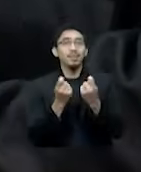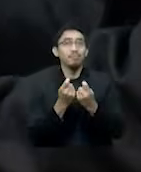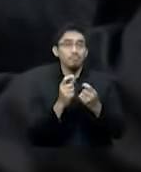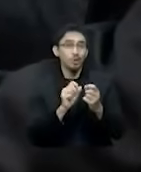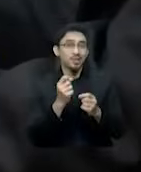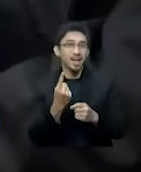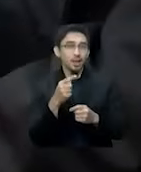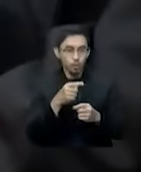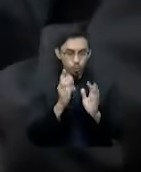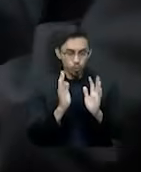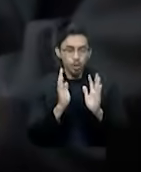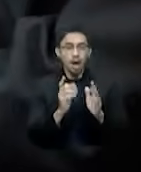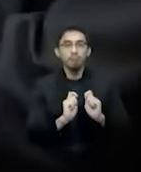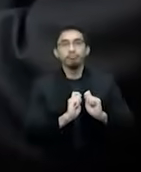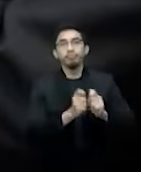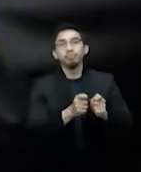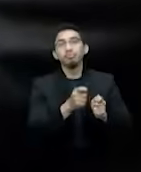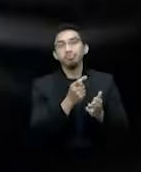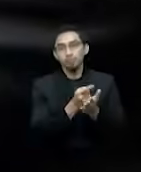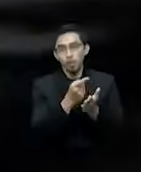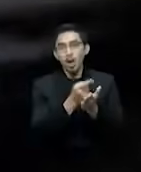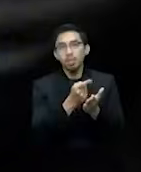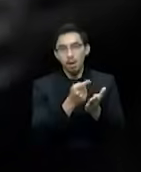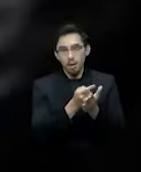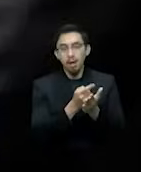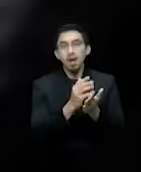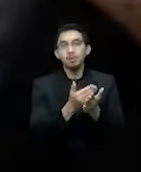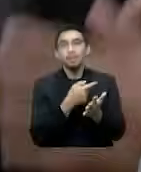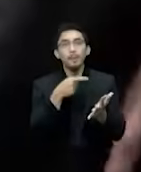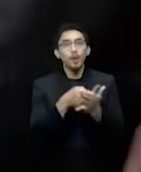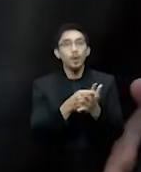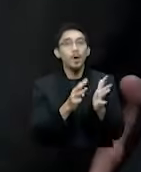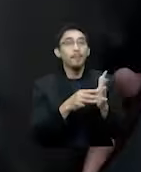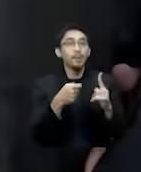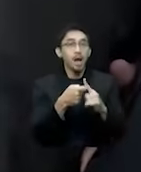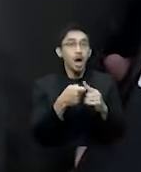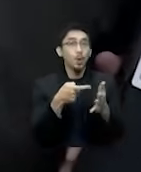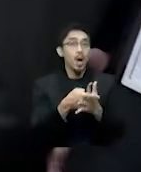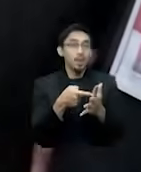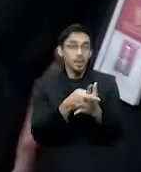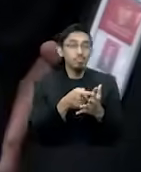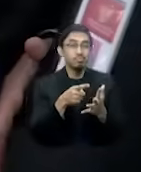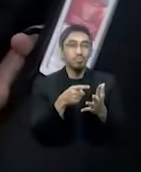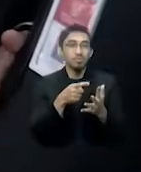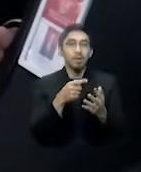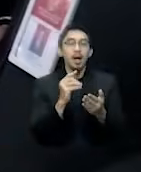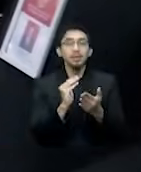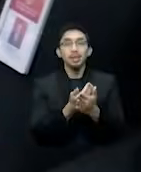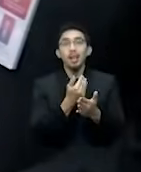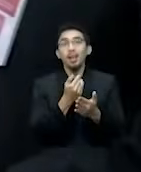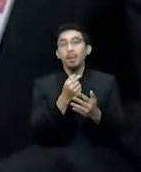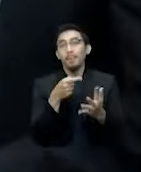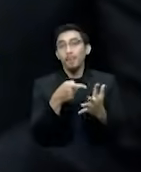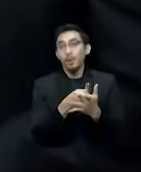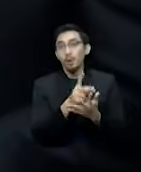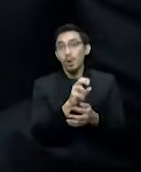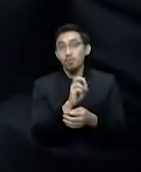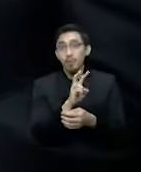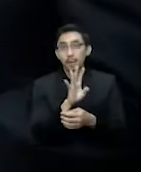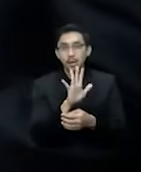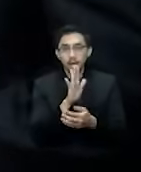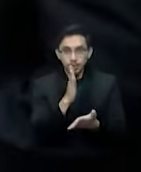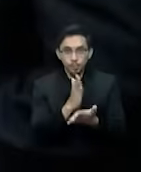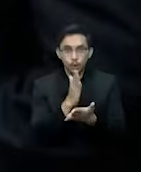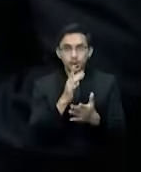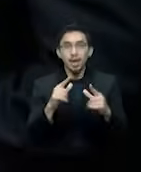telah melayangkan gugatan hasil pemilu ke MK. Gugatan hasil Pilpres 2024 akan